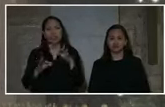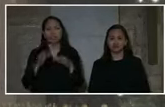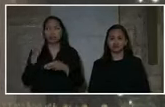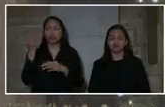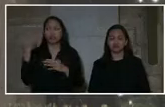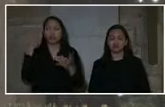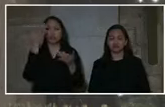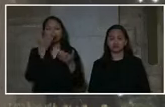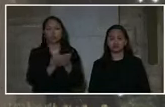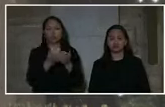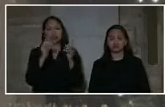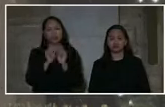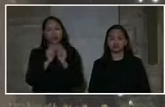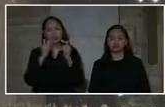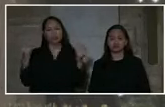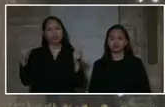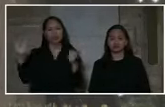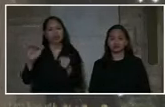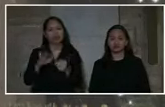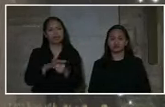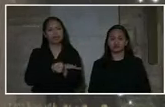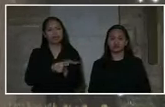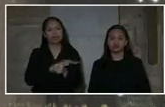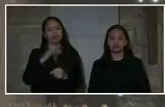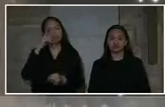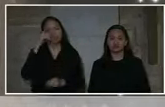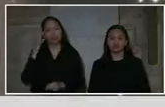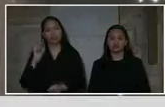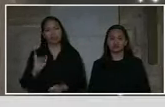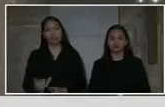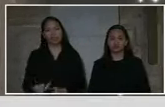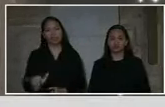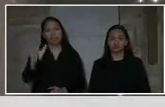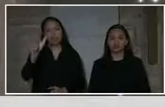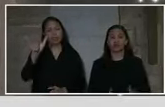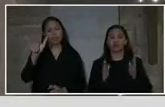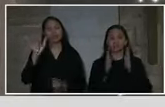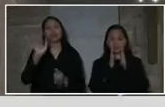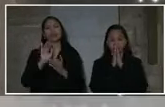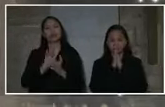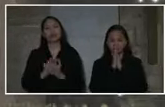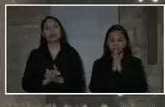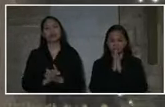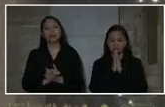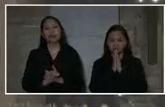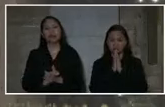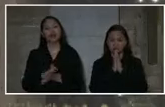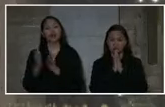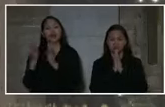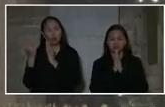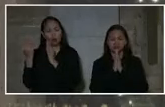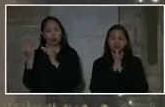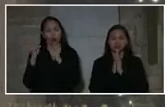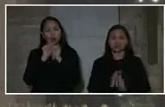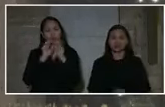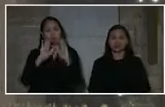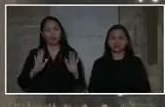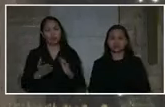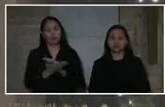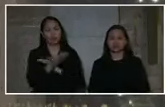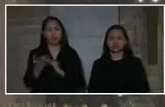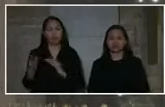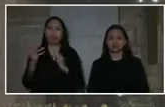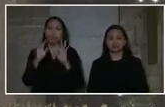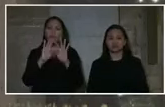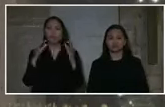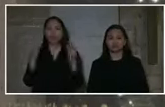dumating ng may kadakilaang lubos, magpasawalang hanggan. Amen. At pagpalaing kayo at ang inyong mga mahal